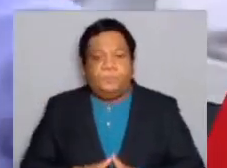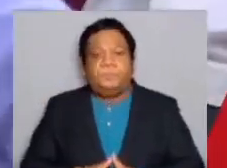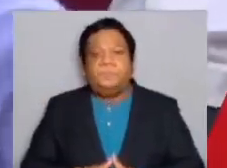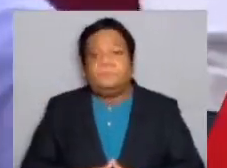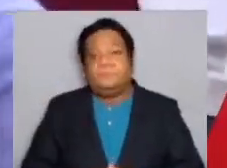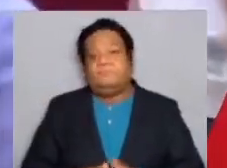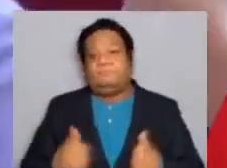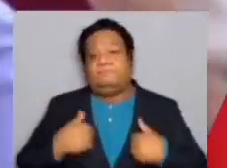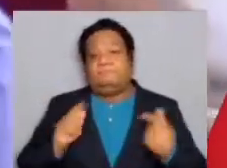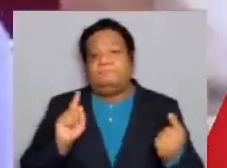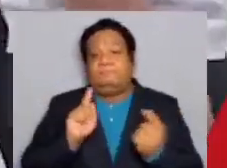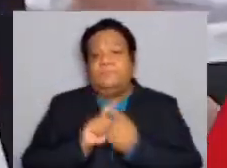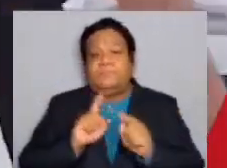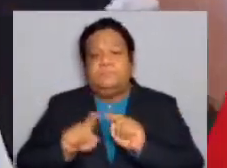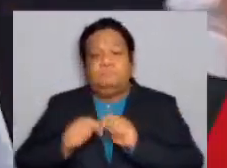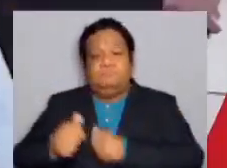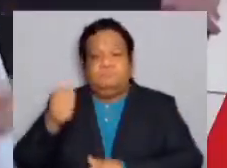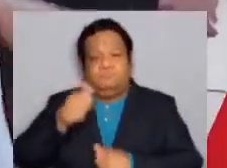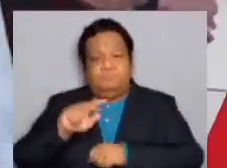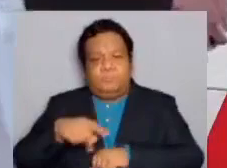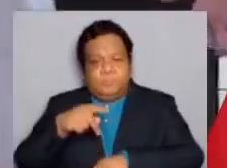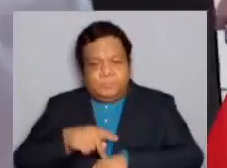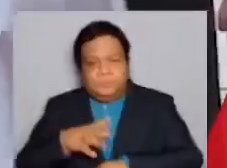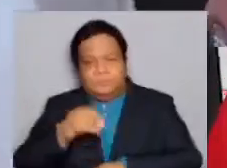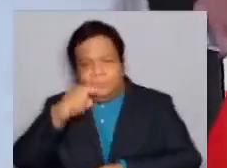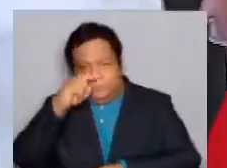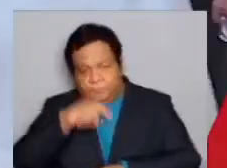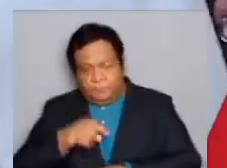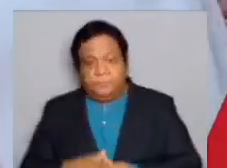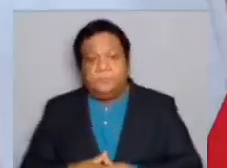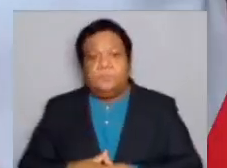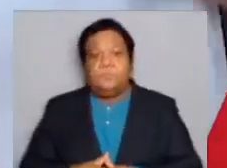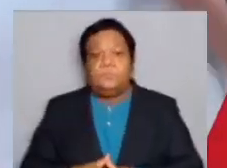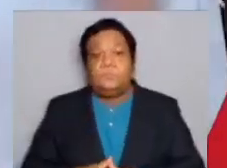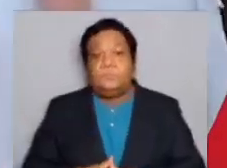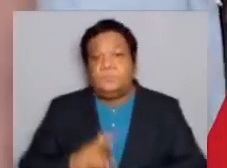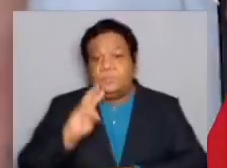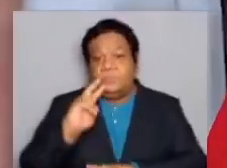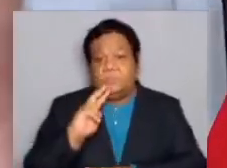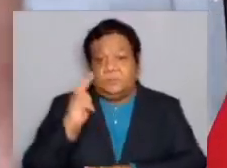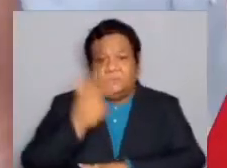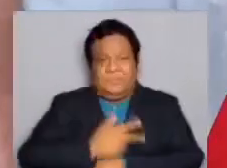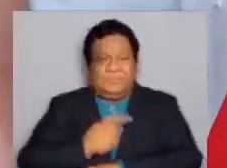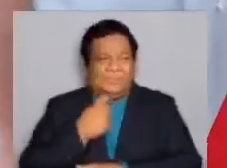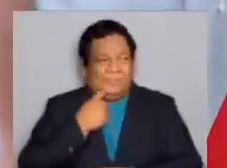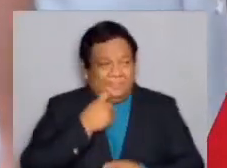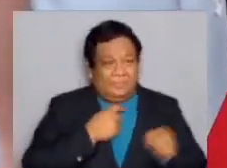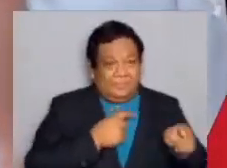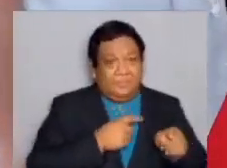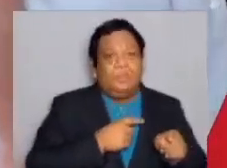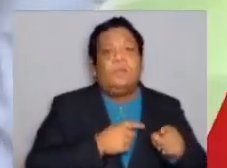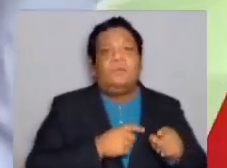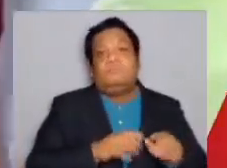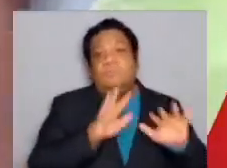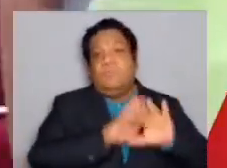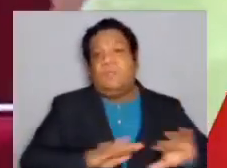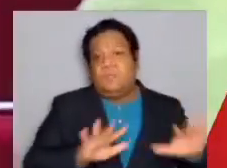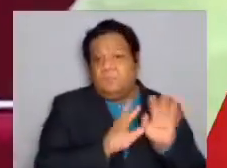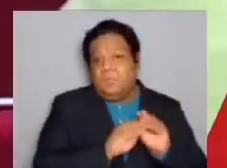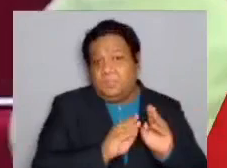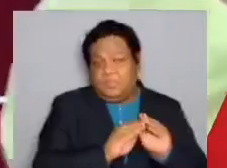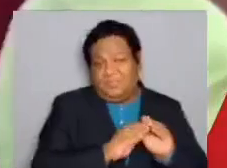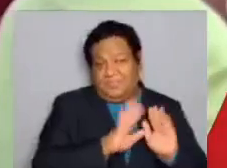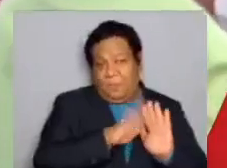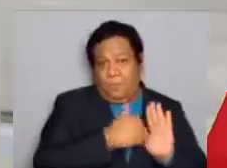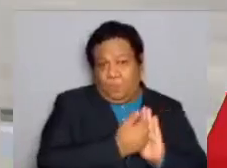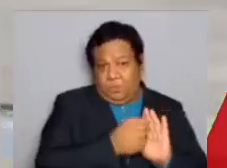ng Pilipinas at Thailand. Tatlong araw lang ito matapos niya magbalik bansa mula sa 40th at 41st ASEAN Summits and related summits